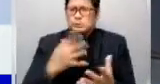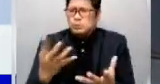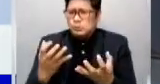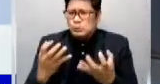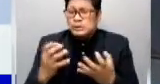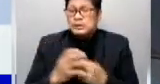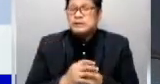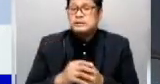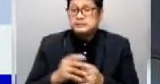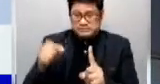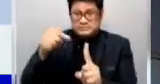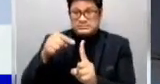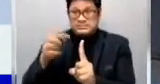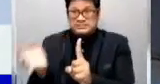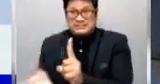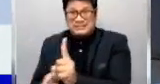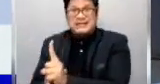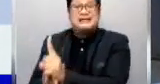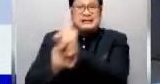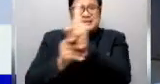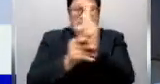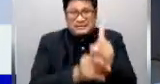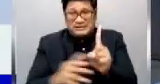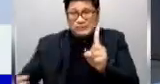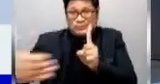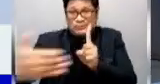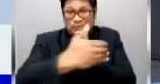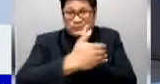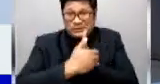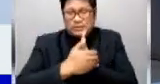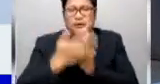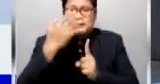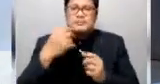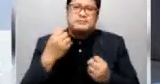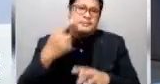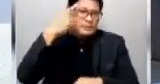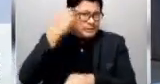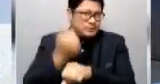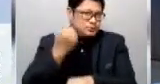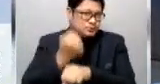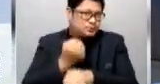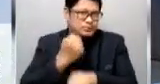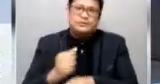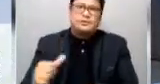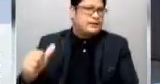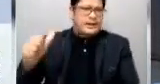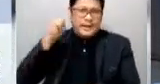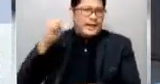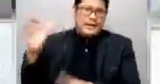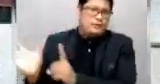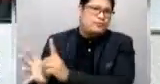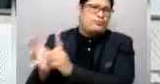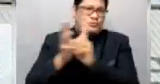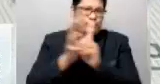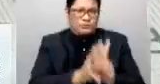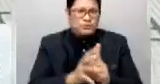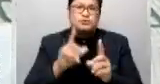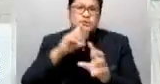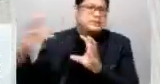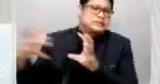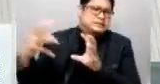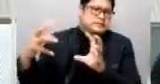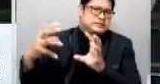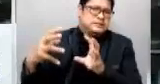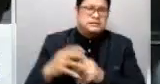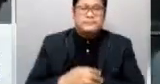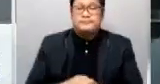sa quarantine facilities. Kaya lang nga po madaming matitigas ang ulo, na ayaw pong sumama talaga, na nakikipag-away. pero napupuno